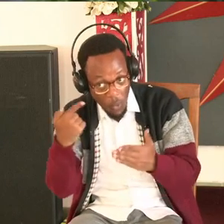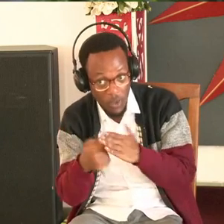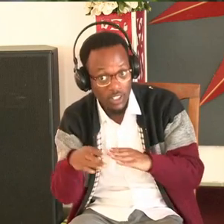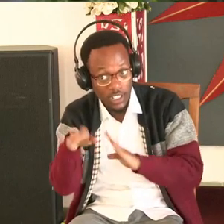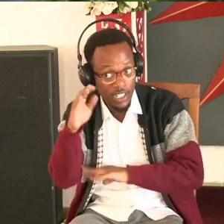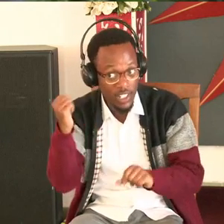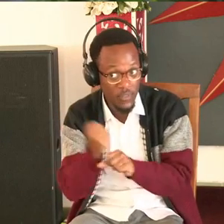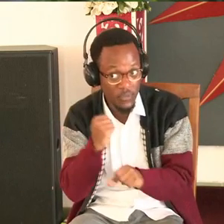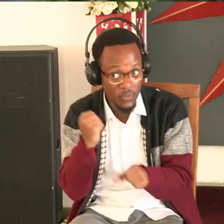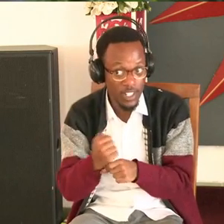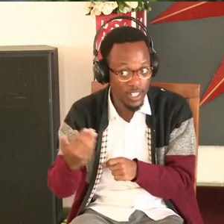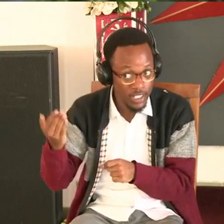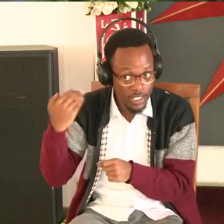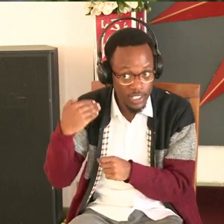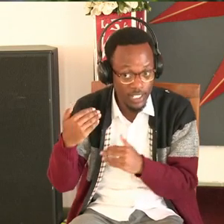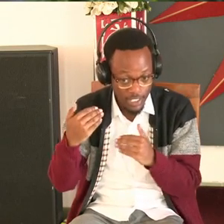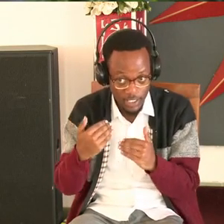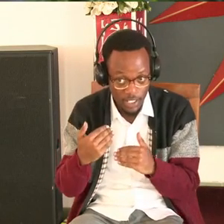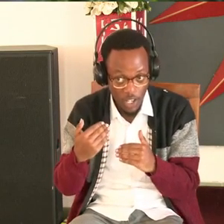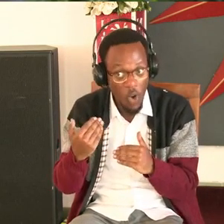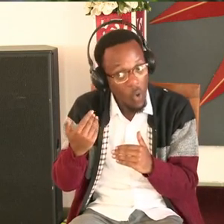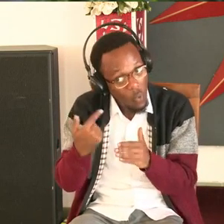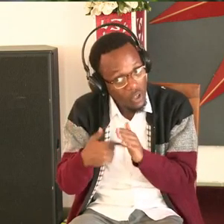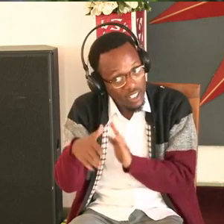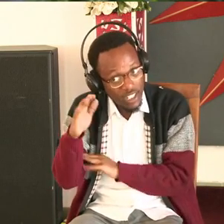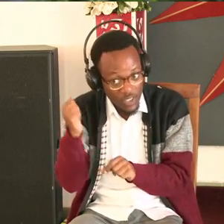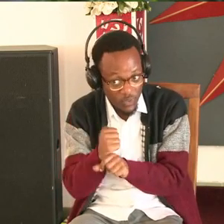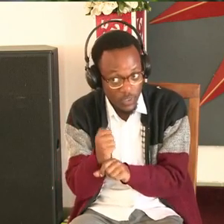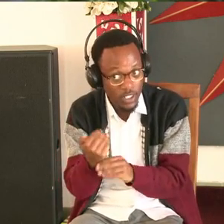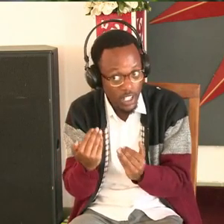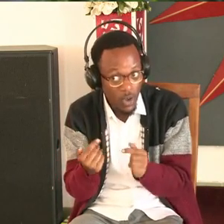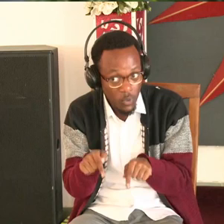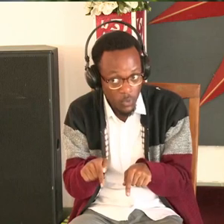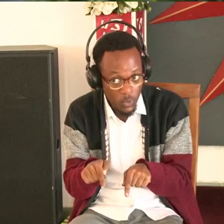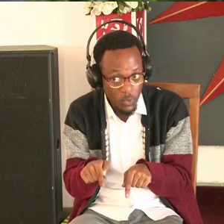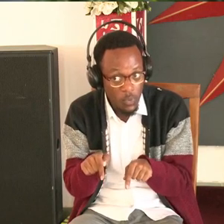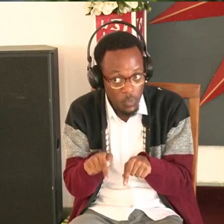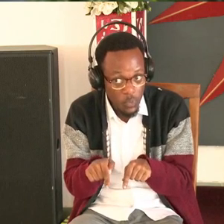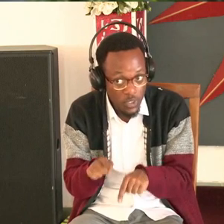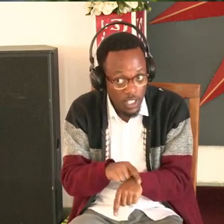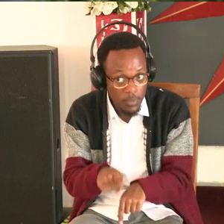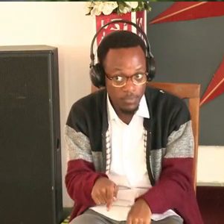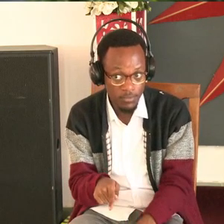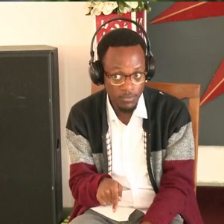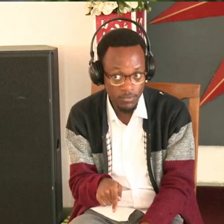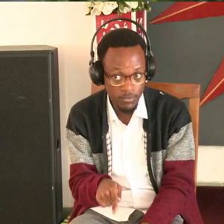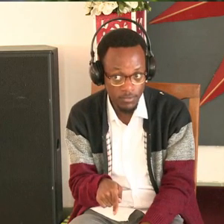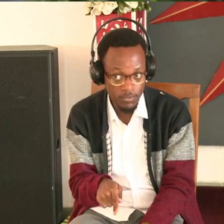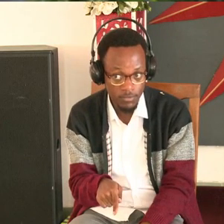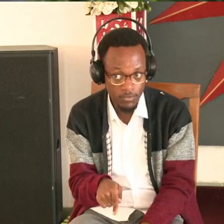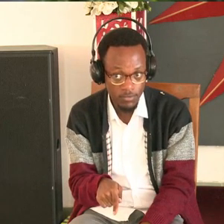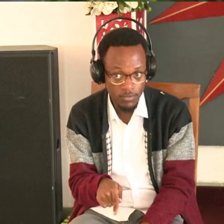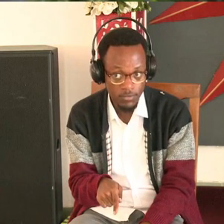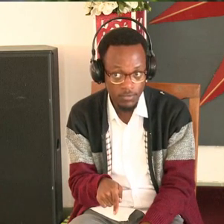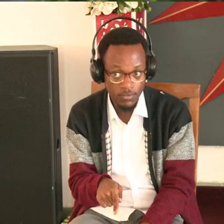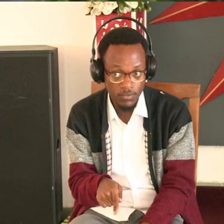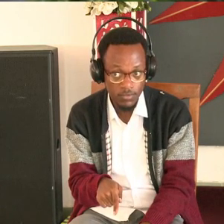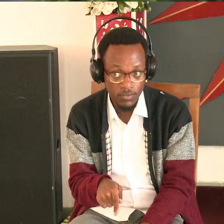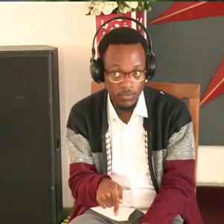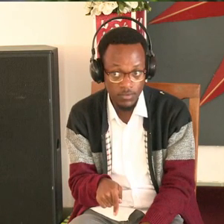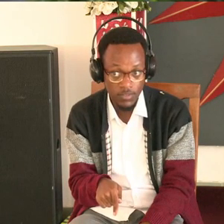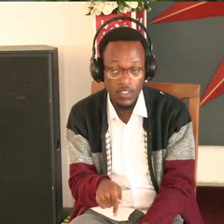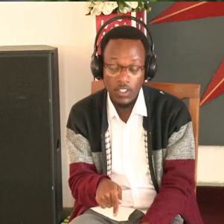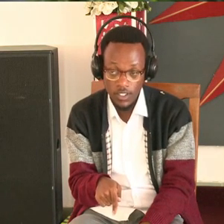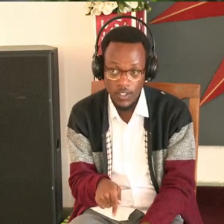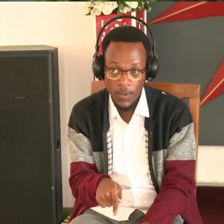iby'Imana yakoze kandi iri gukora n'ubu none muri iki gihe cyacu fait maintenant actuellement. No ibyiri gukora muri